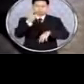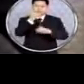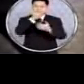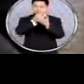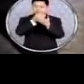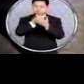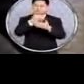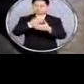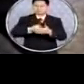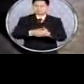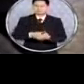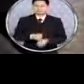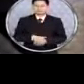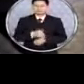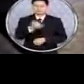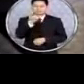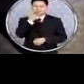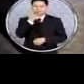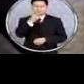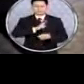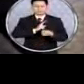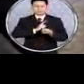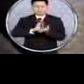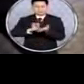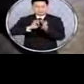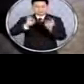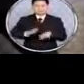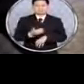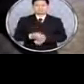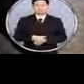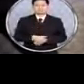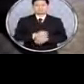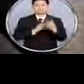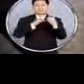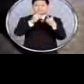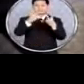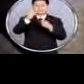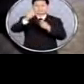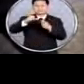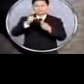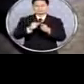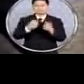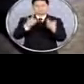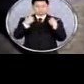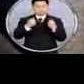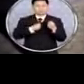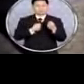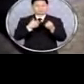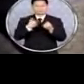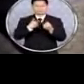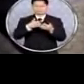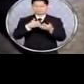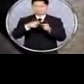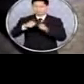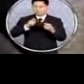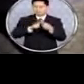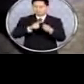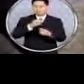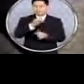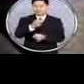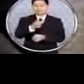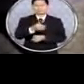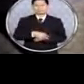本，会降低我们使用的效益。所以2025年的非核家园其实它是一个非常合理的一个计划。核